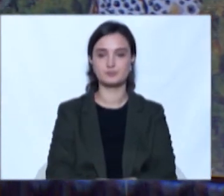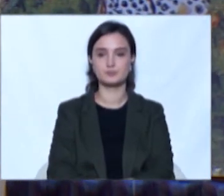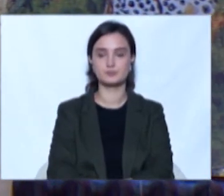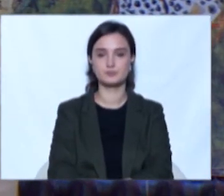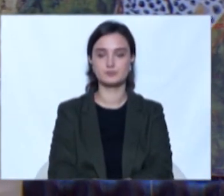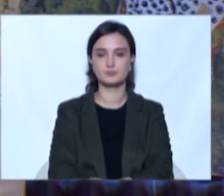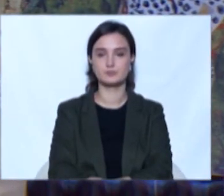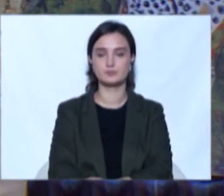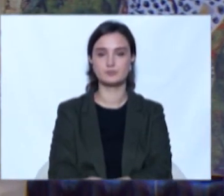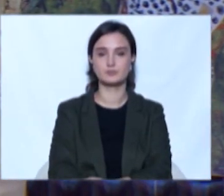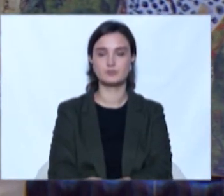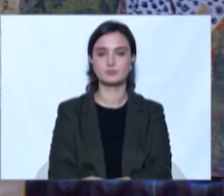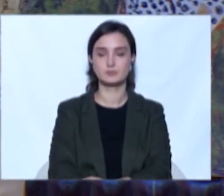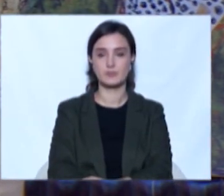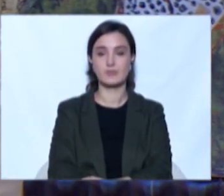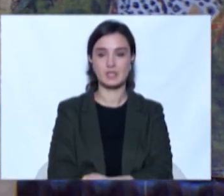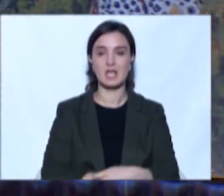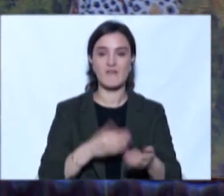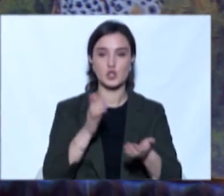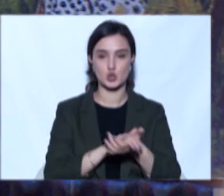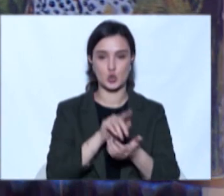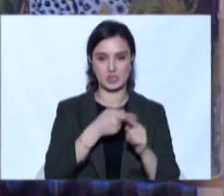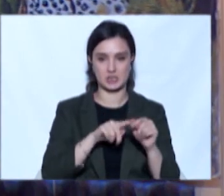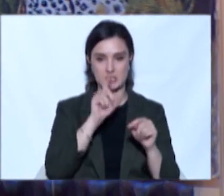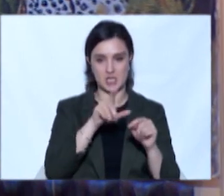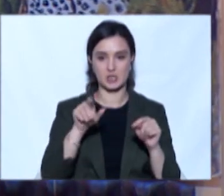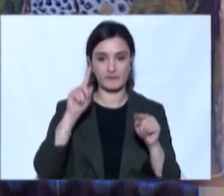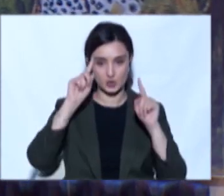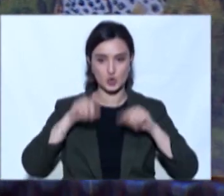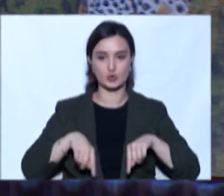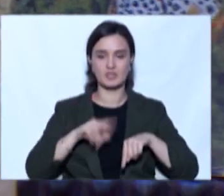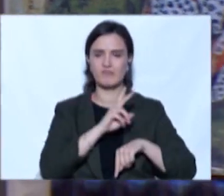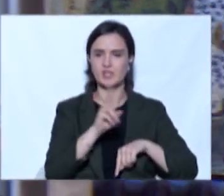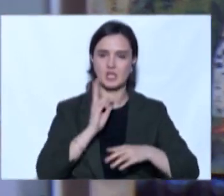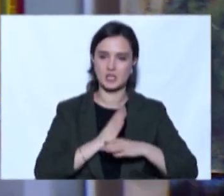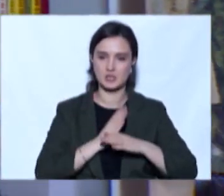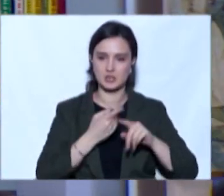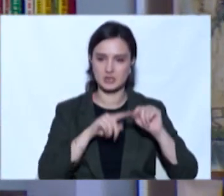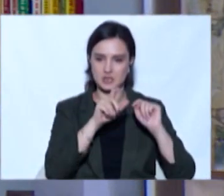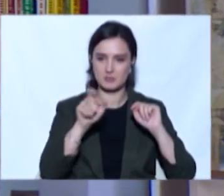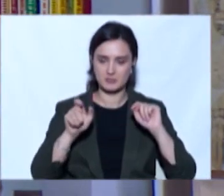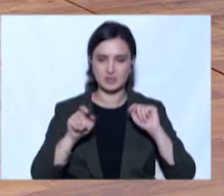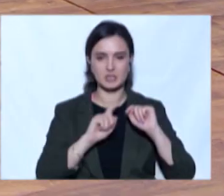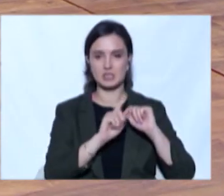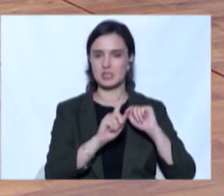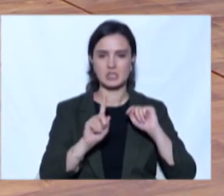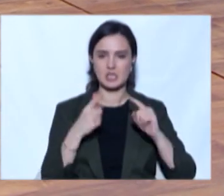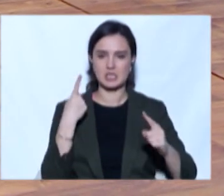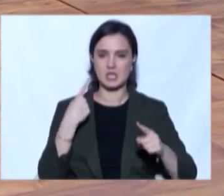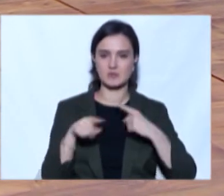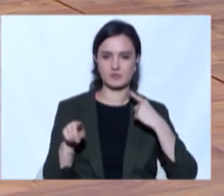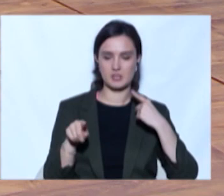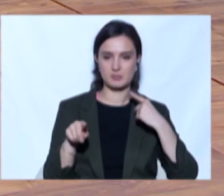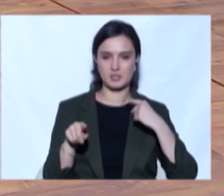მათ, გავიცნოთ ეს ხალხი მეტნაკლებად, რა თქმა უნდა, ვინ არიან ისინი, რა ნიშნით